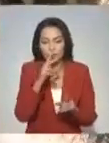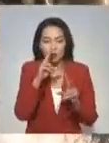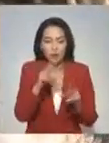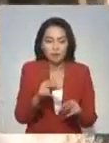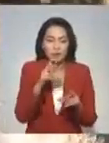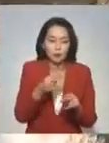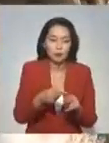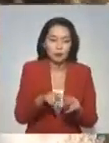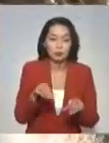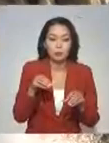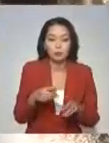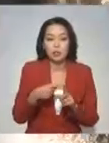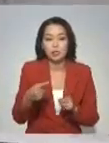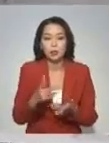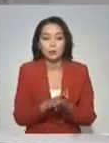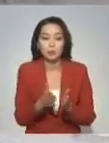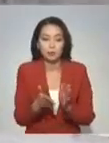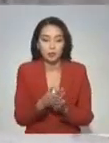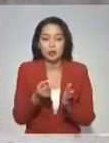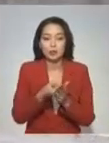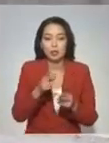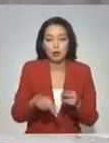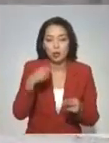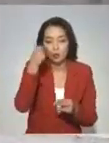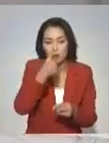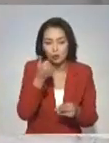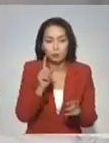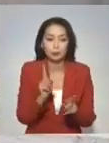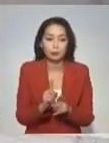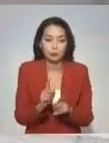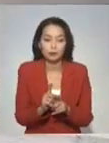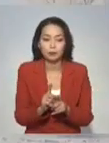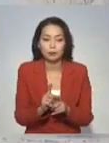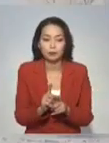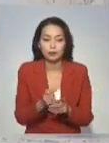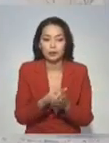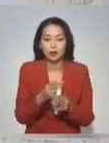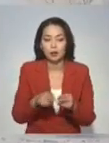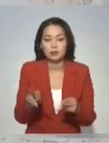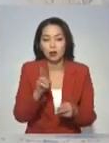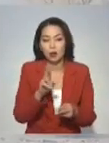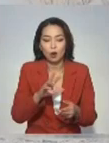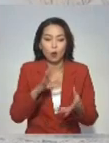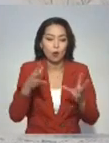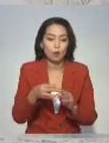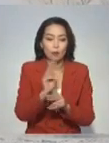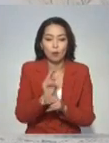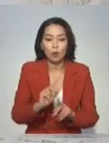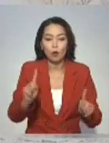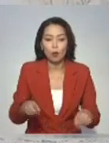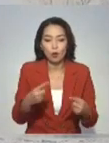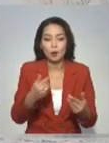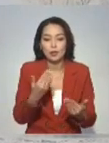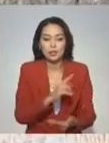разрешить ситуацию в ближайшие недели, потом до конца года. Теперь же крайний срок – конец января. Масштабные работы по восстановлению ТЭЦ и